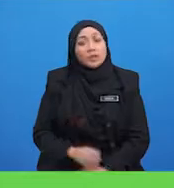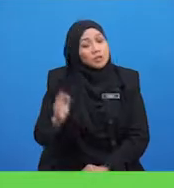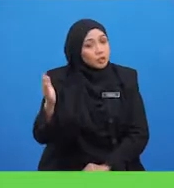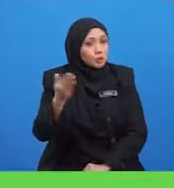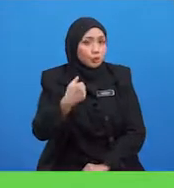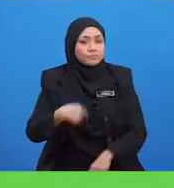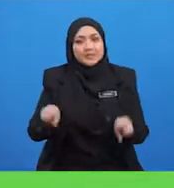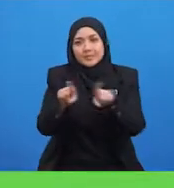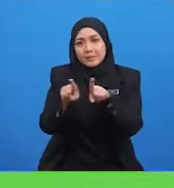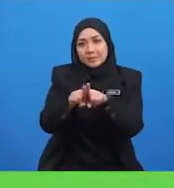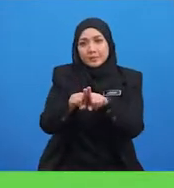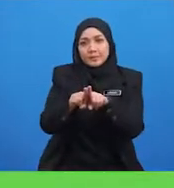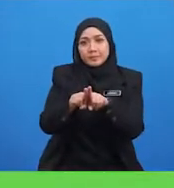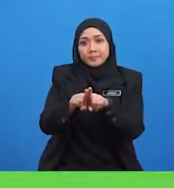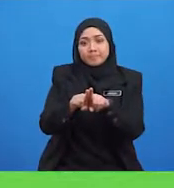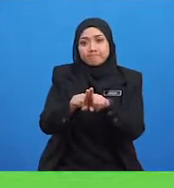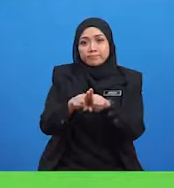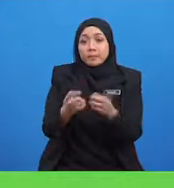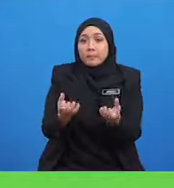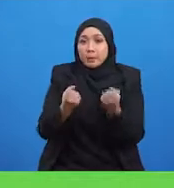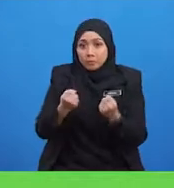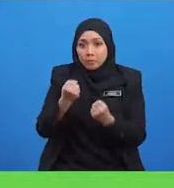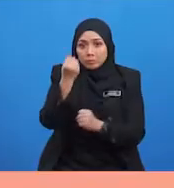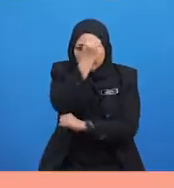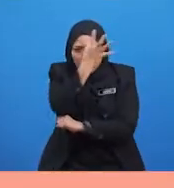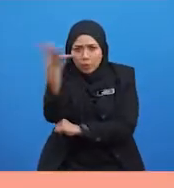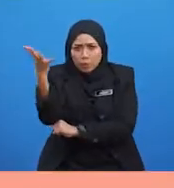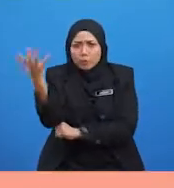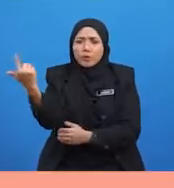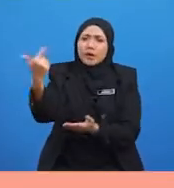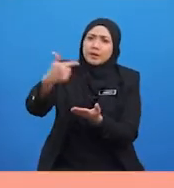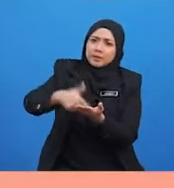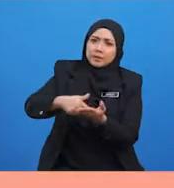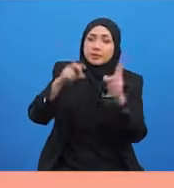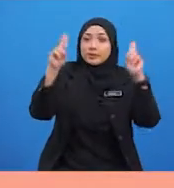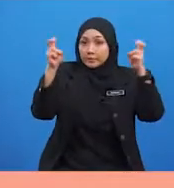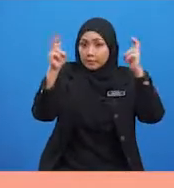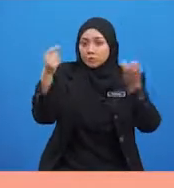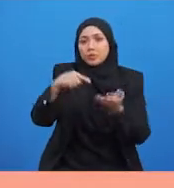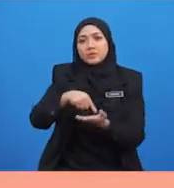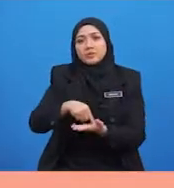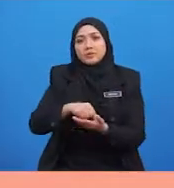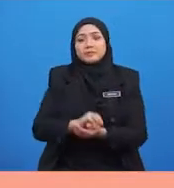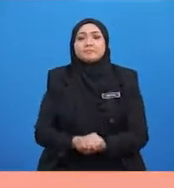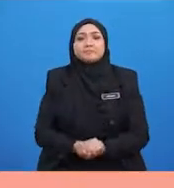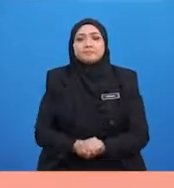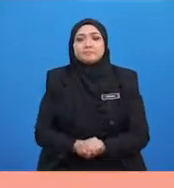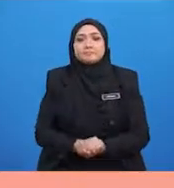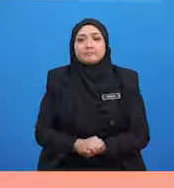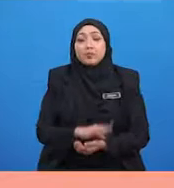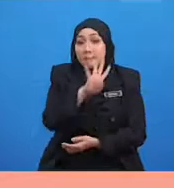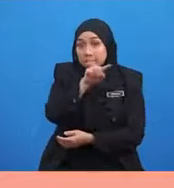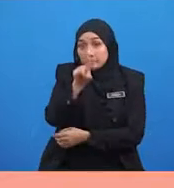Jom sama-sama saya mengupas perkara ini. Peratusan air dalam badan dan fungsi